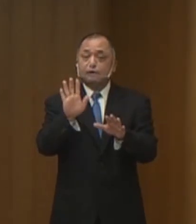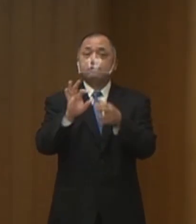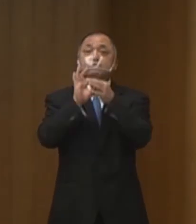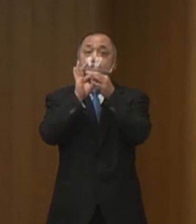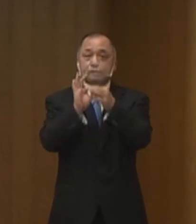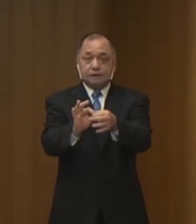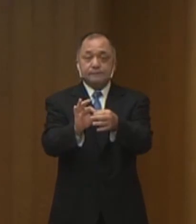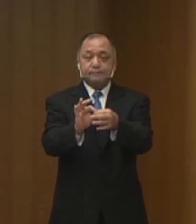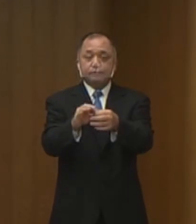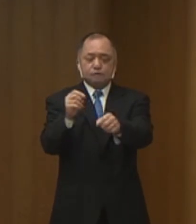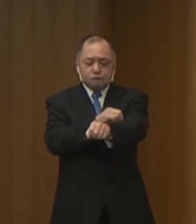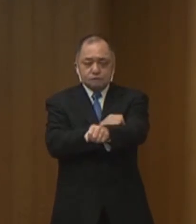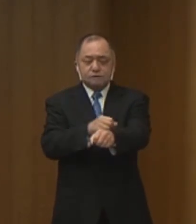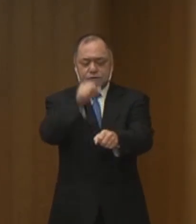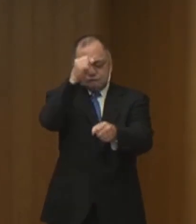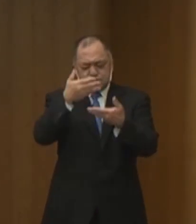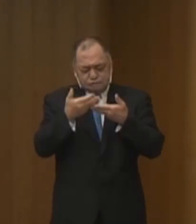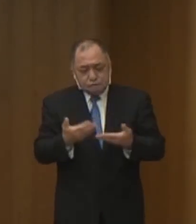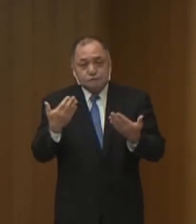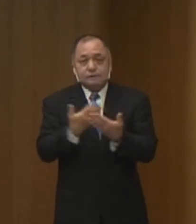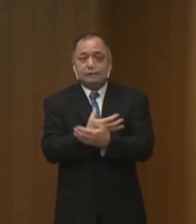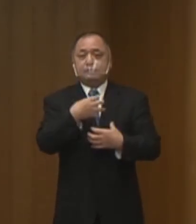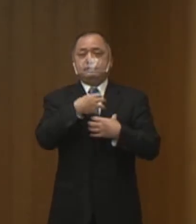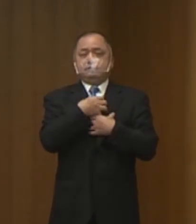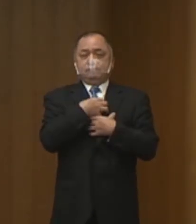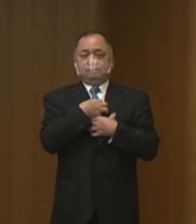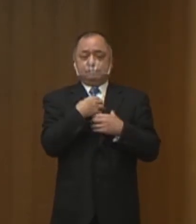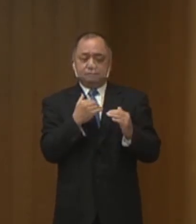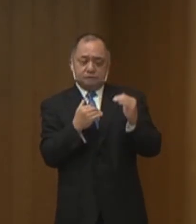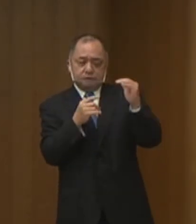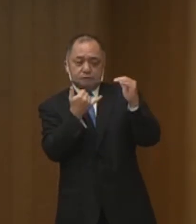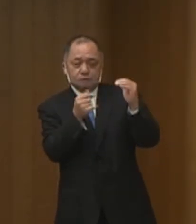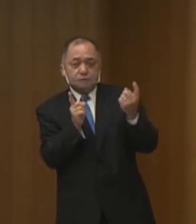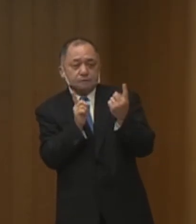に重症化リスクの高い方と接する方、